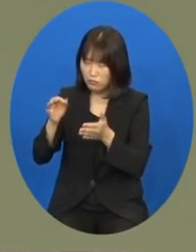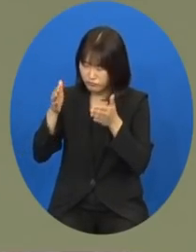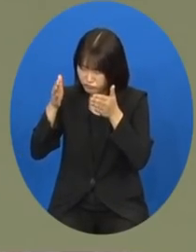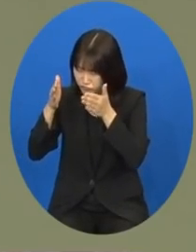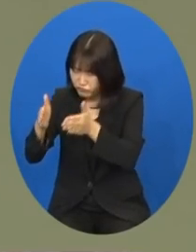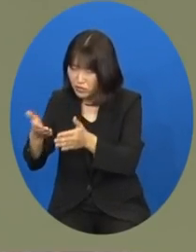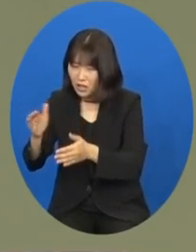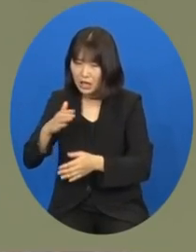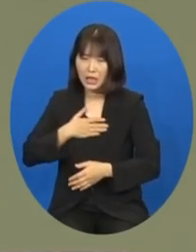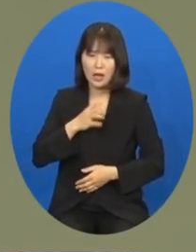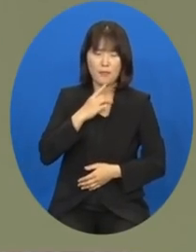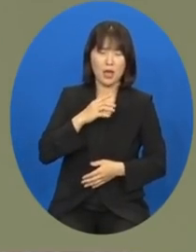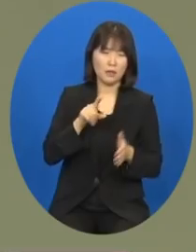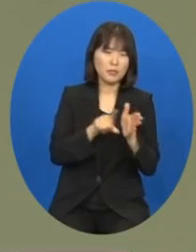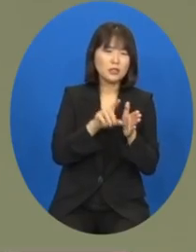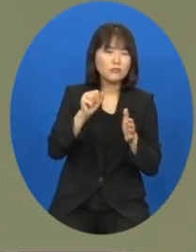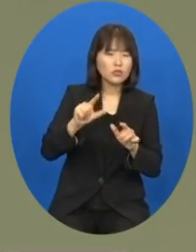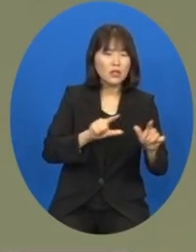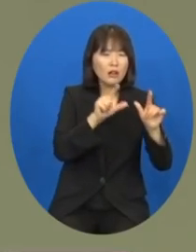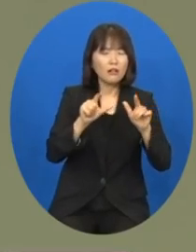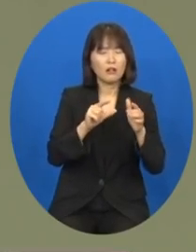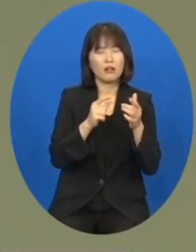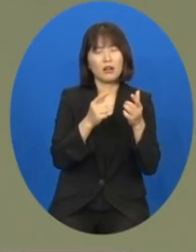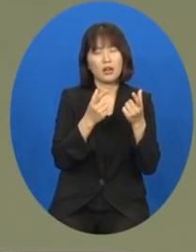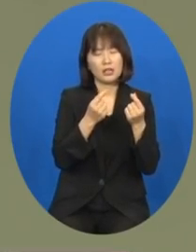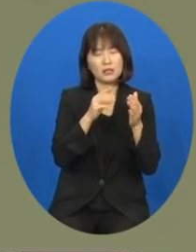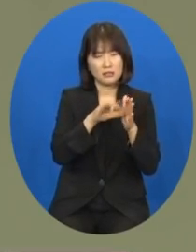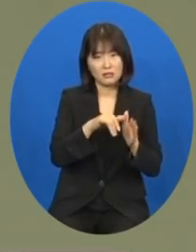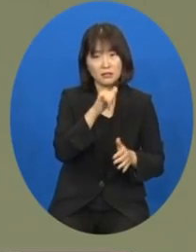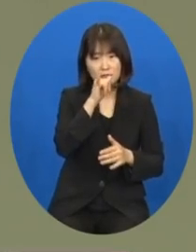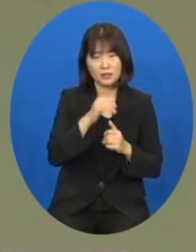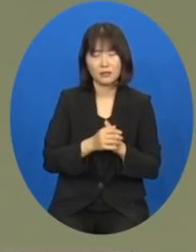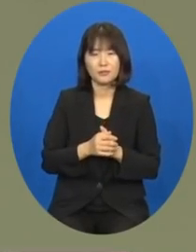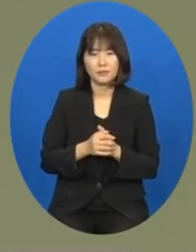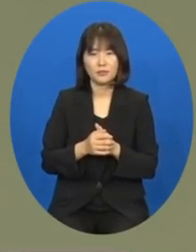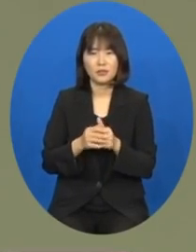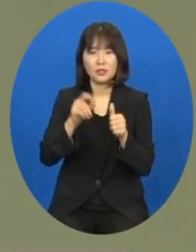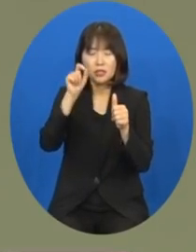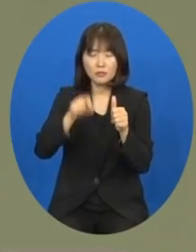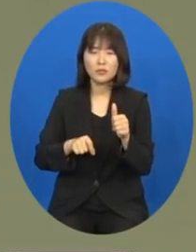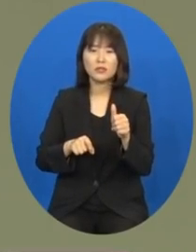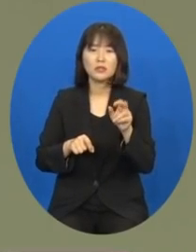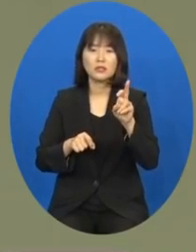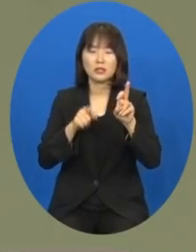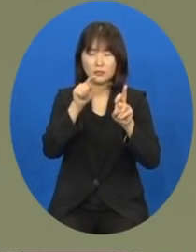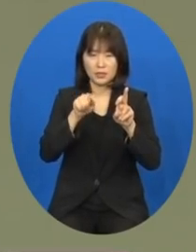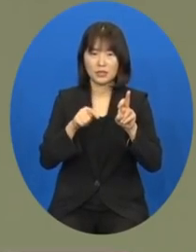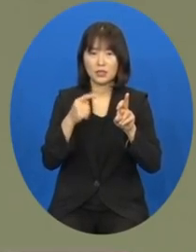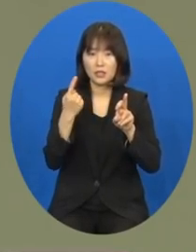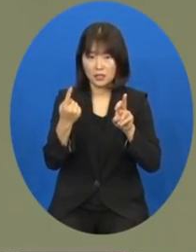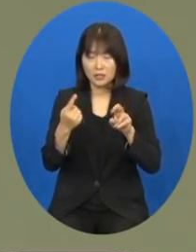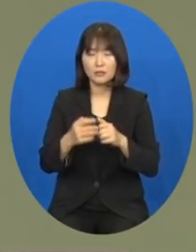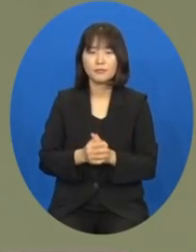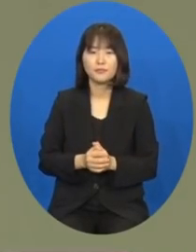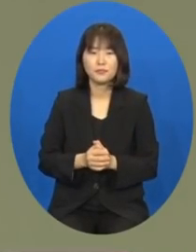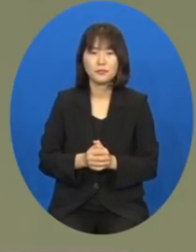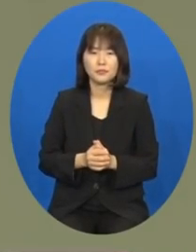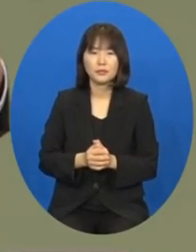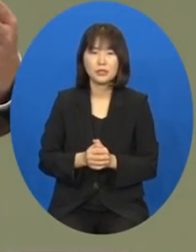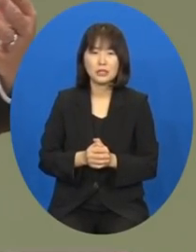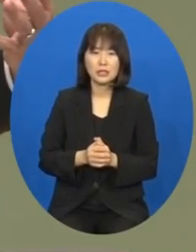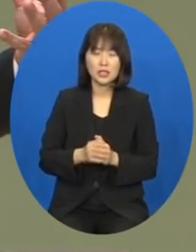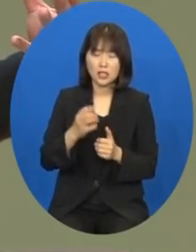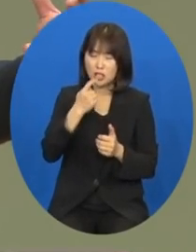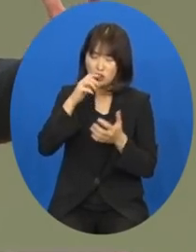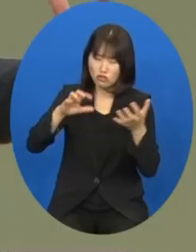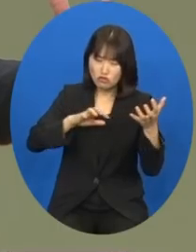그렇게 사는 것 같을 때 가면 있을지도 몰라요 여러분 12 히브리서 12장 1절에 무슨 말씀이 있죠 그러므로 이렇게 구름